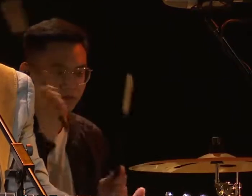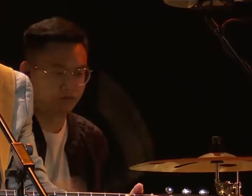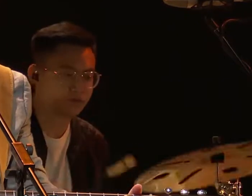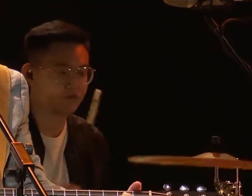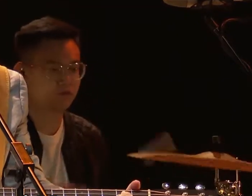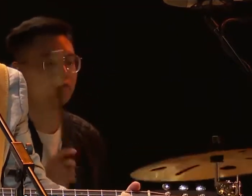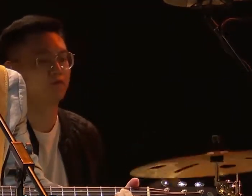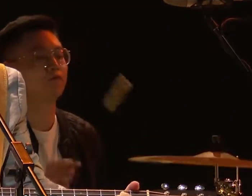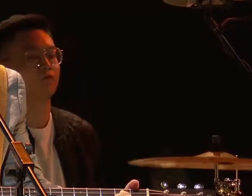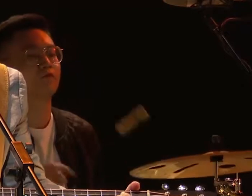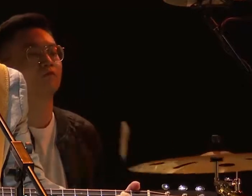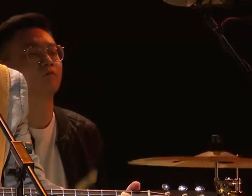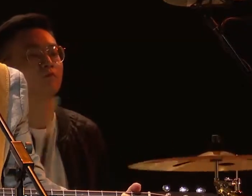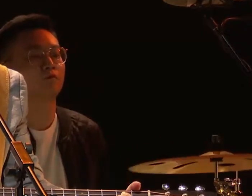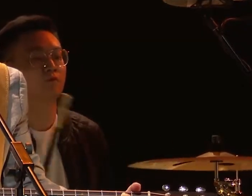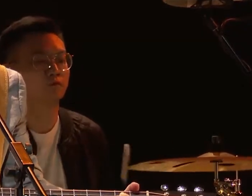Bagimu.